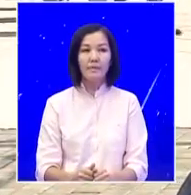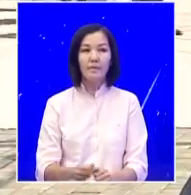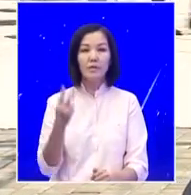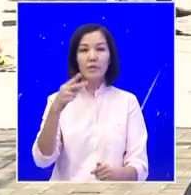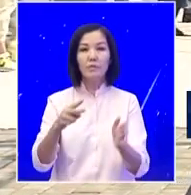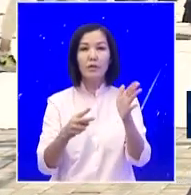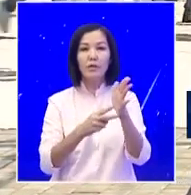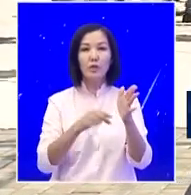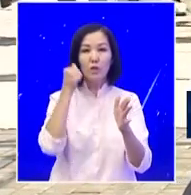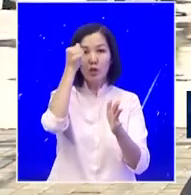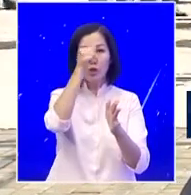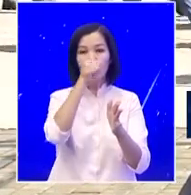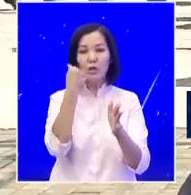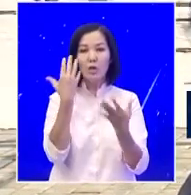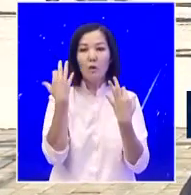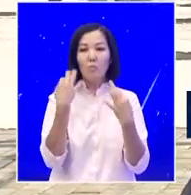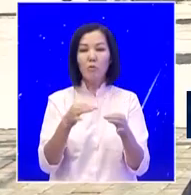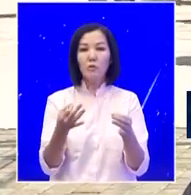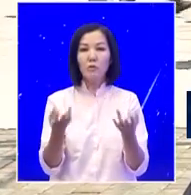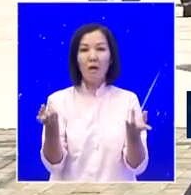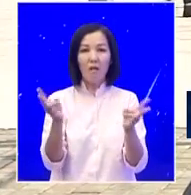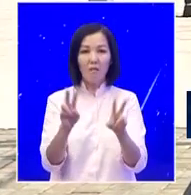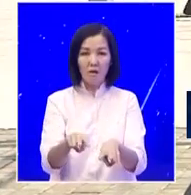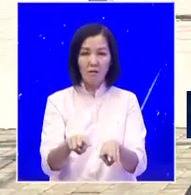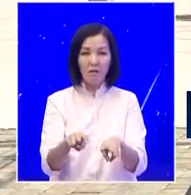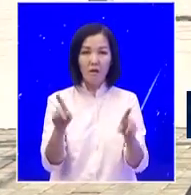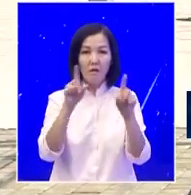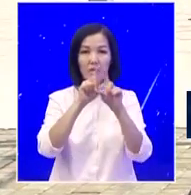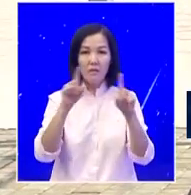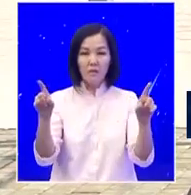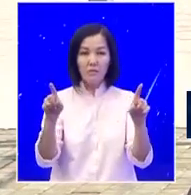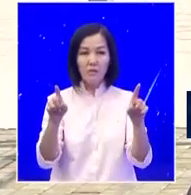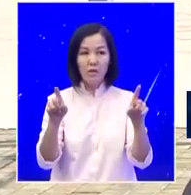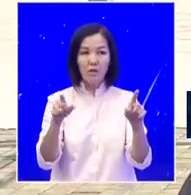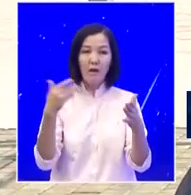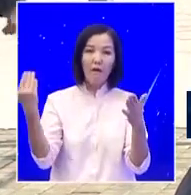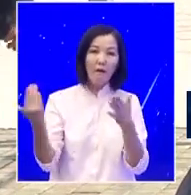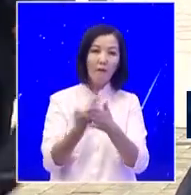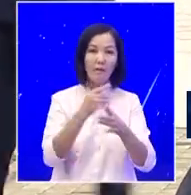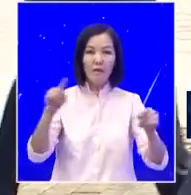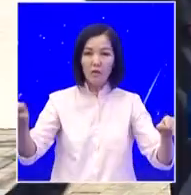27 жылдан бері тұрған, жансыз тұрған, былайша айтқанда консервированный болып тұрған